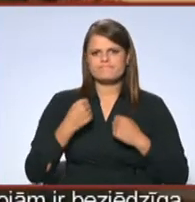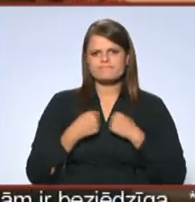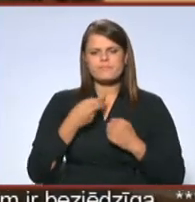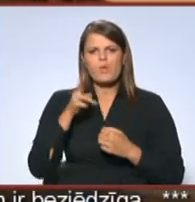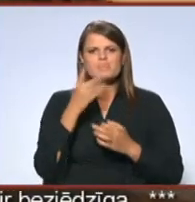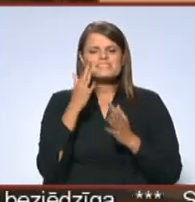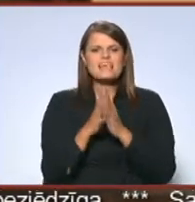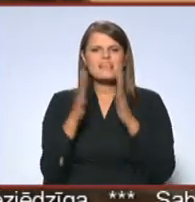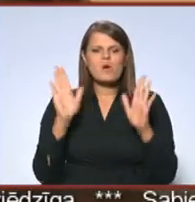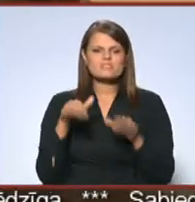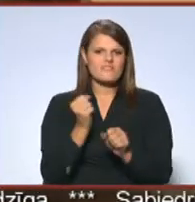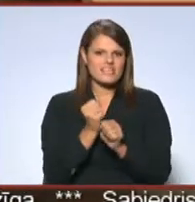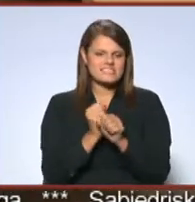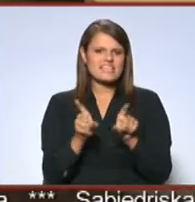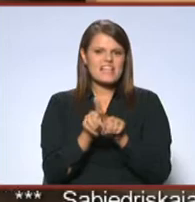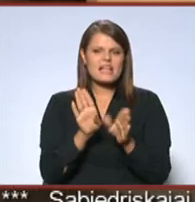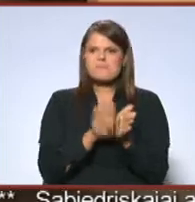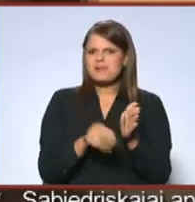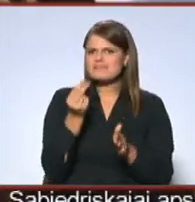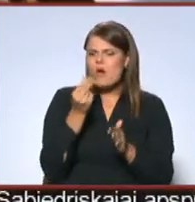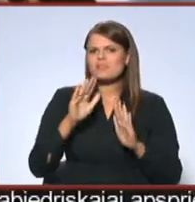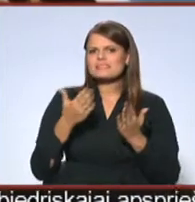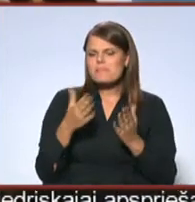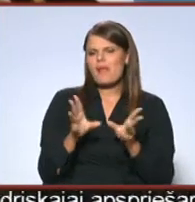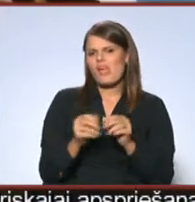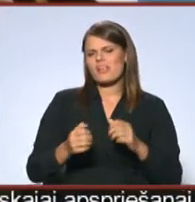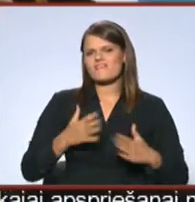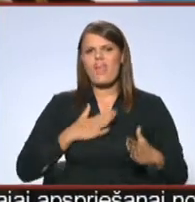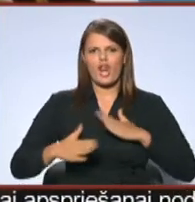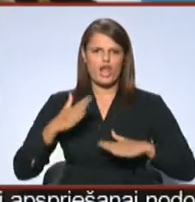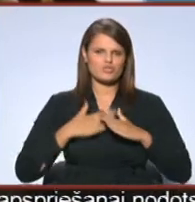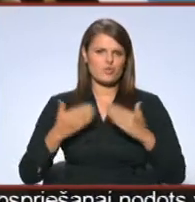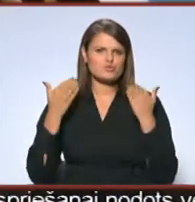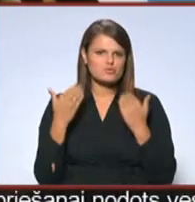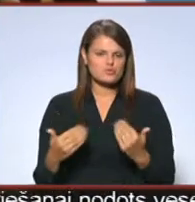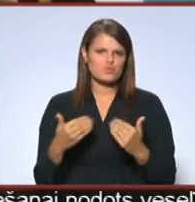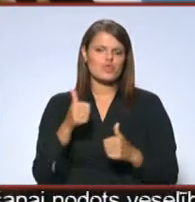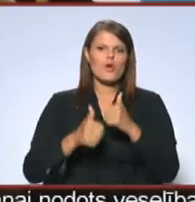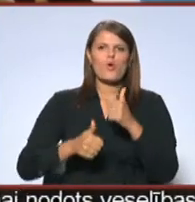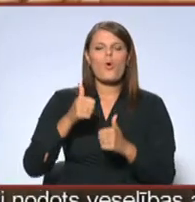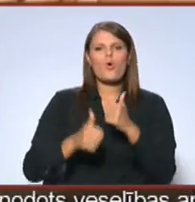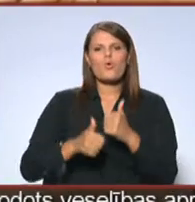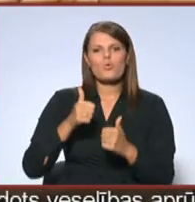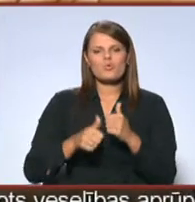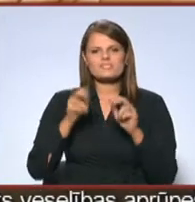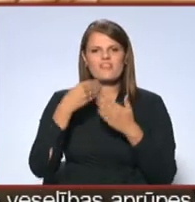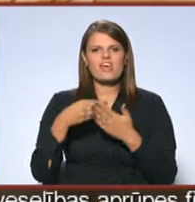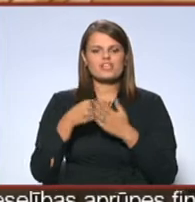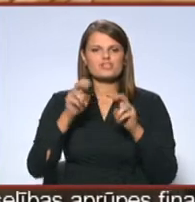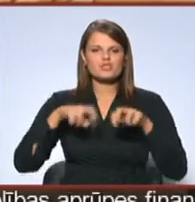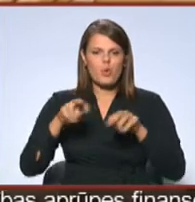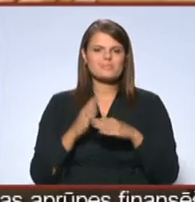daudz var izdarīt arī bez naudas bet ar vēlēšanos kaut ko darīt šodien konkursa vērtēšanas komisija ieradās kurzemes